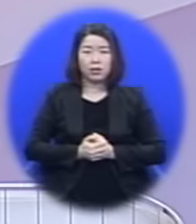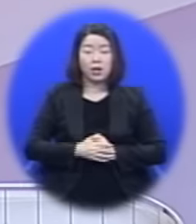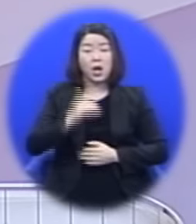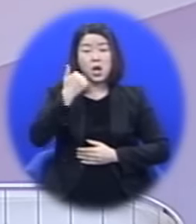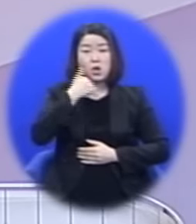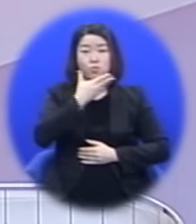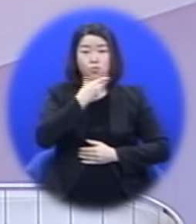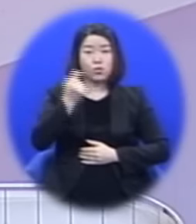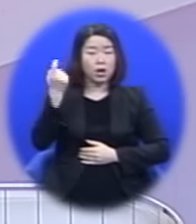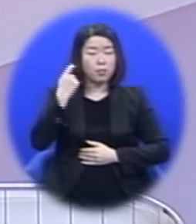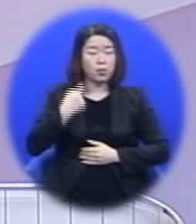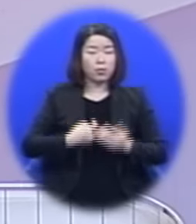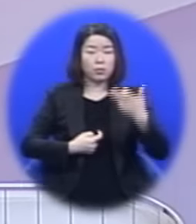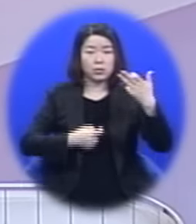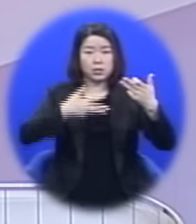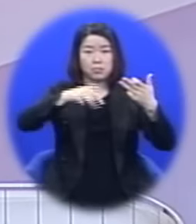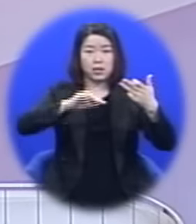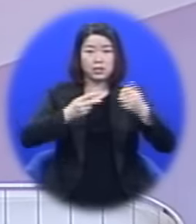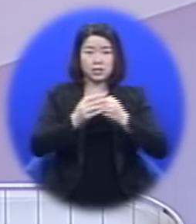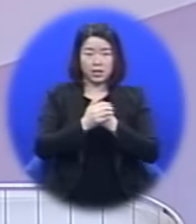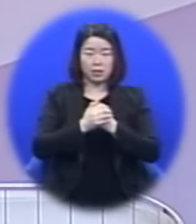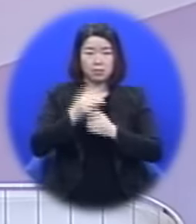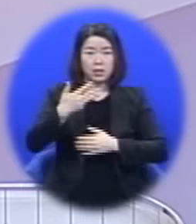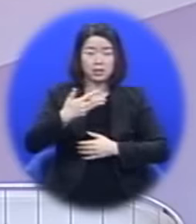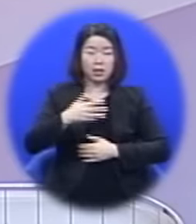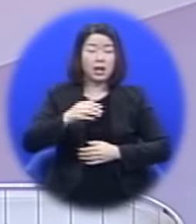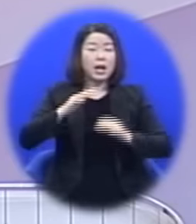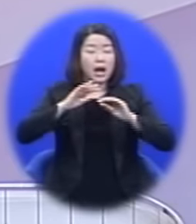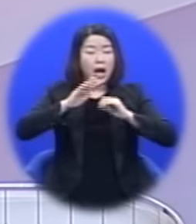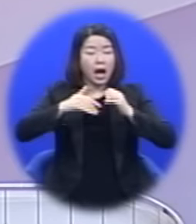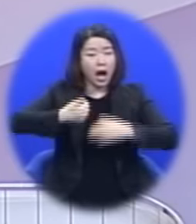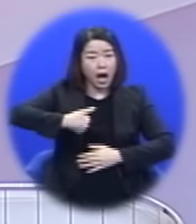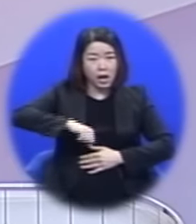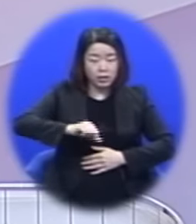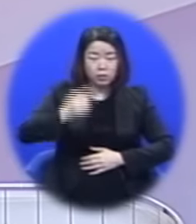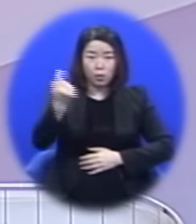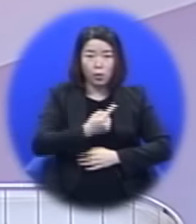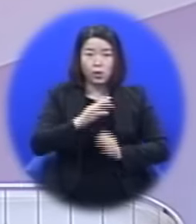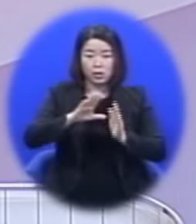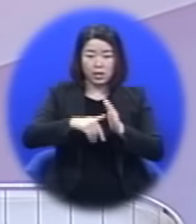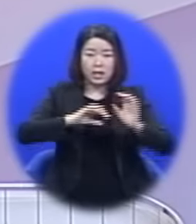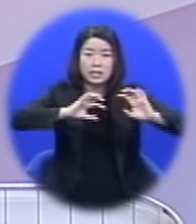누가복음 18장 8절입니다. 인자가 올 때 세상에서 믿음을 보겠느냐?